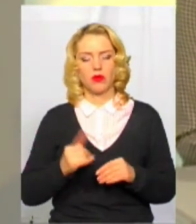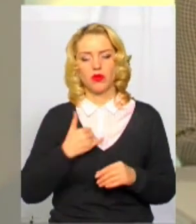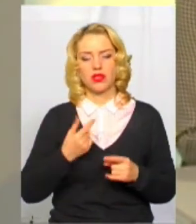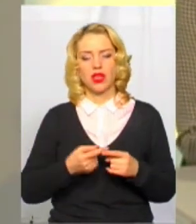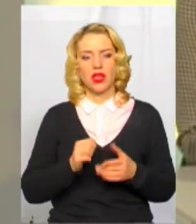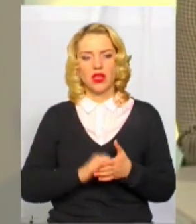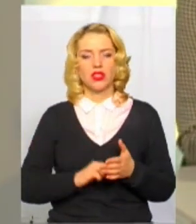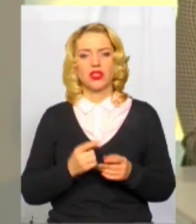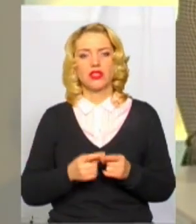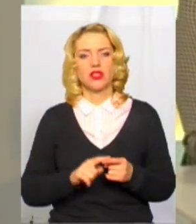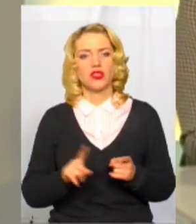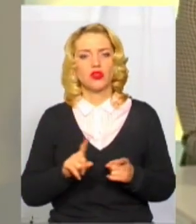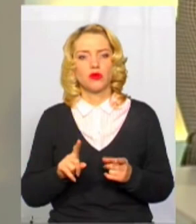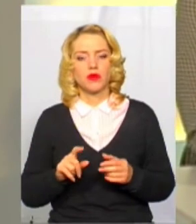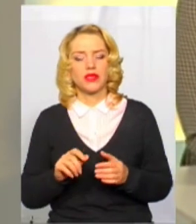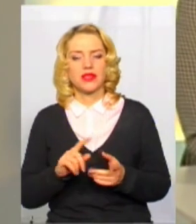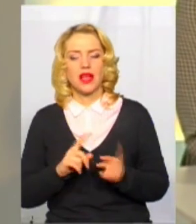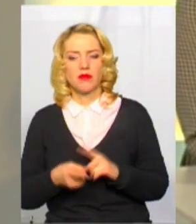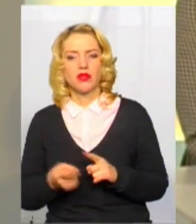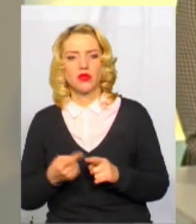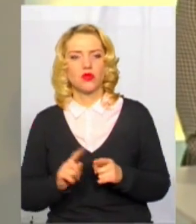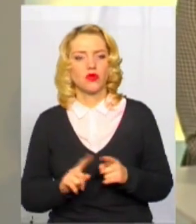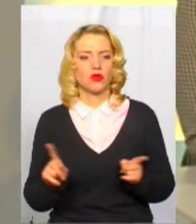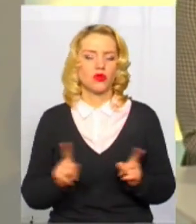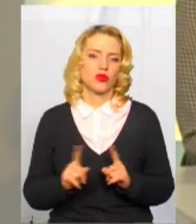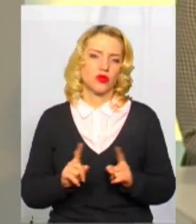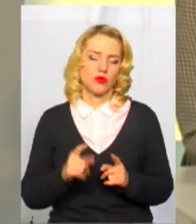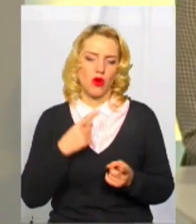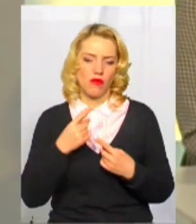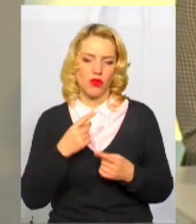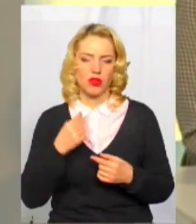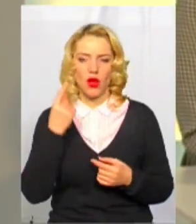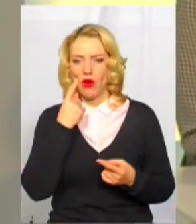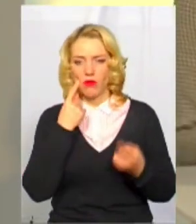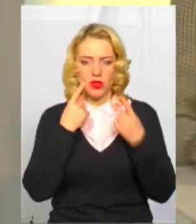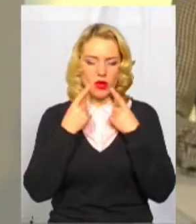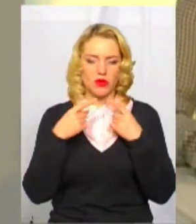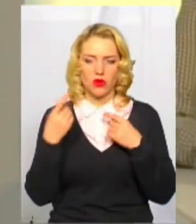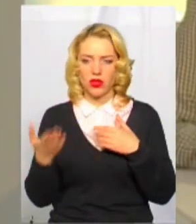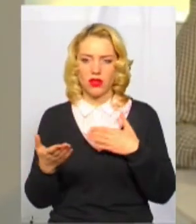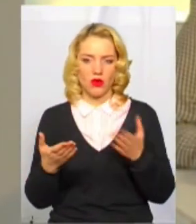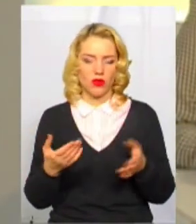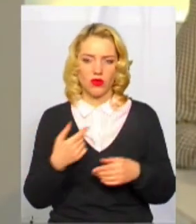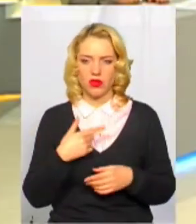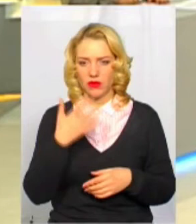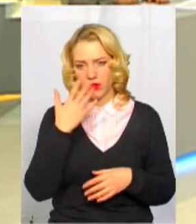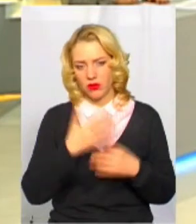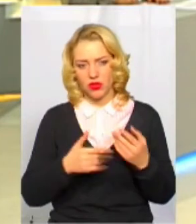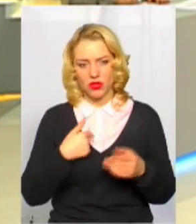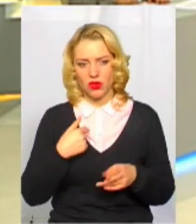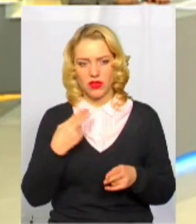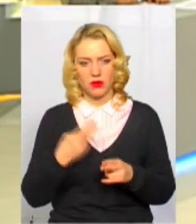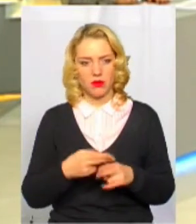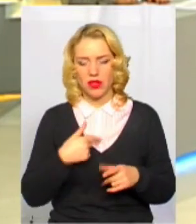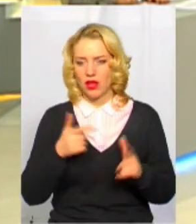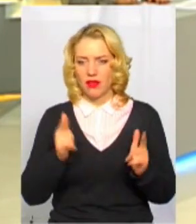ми замість того, щоб говорити, просто ображаємося один на одного, і ми не маємо результату. Світлана Івановна, я не можу, вибачте, що я вас перебиваю, я не